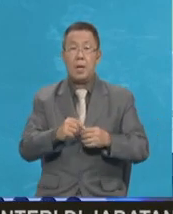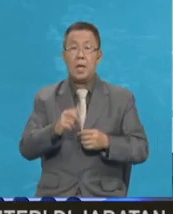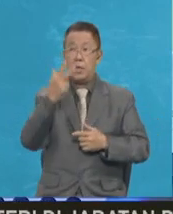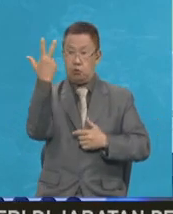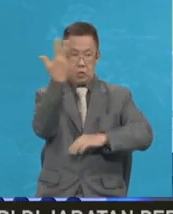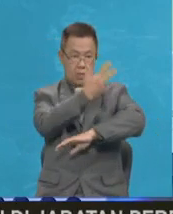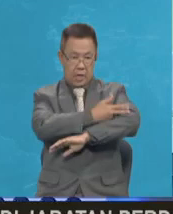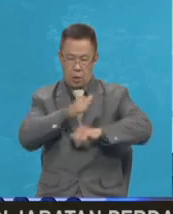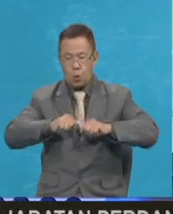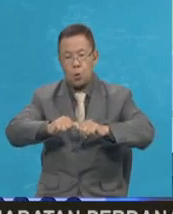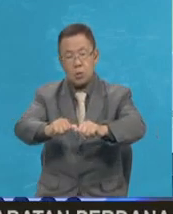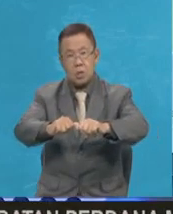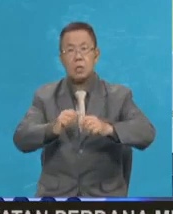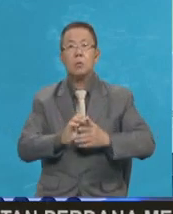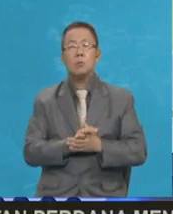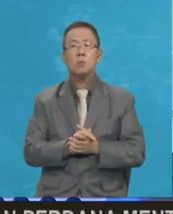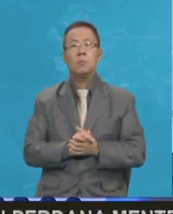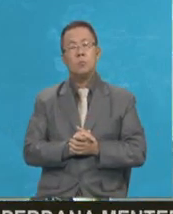selama tiga hari